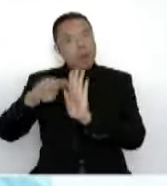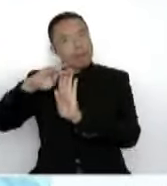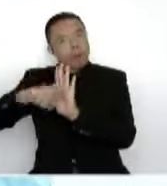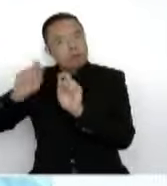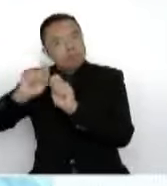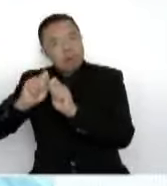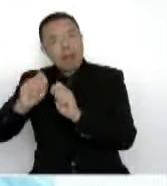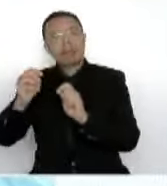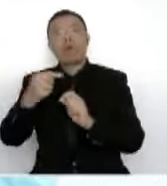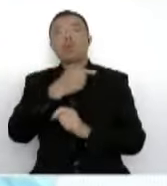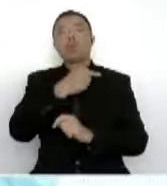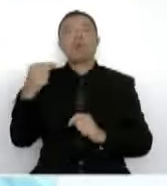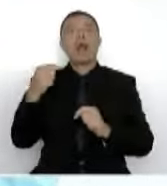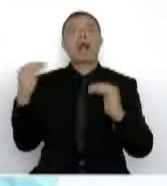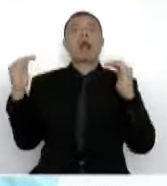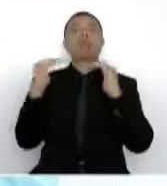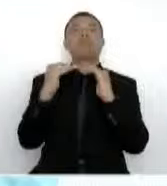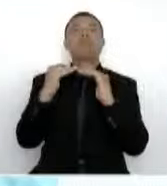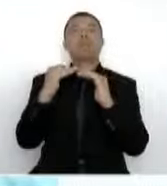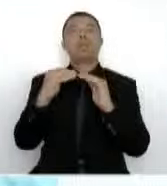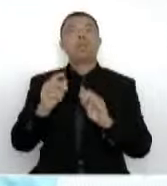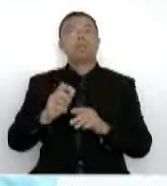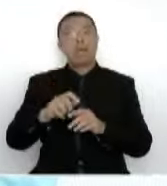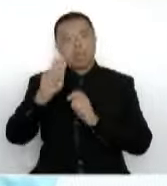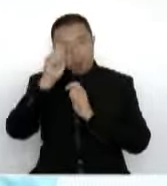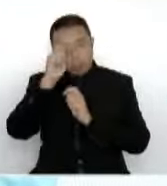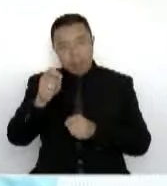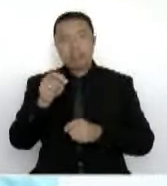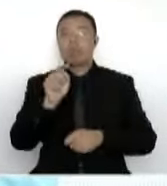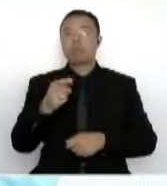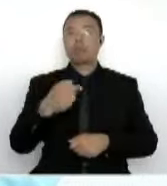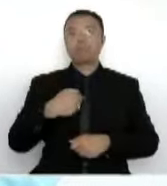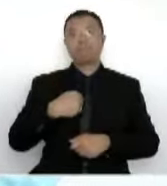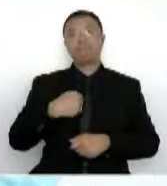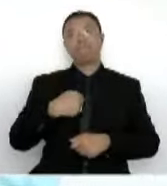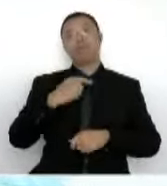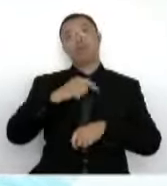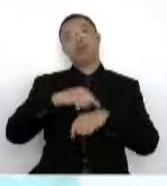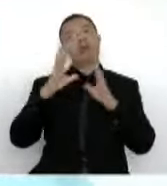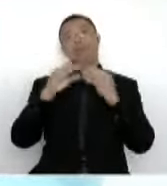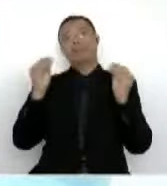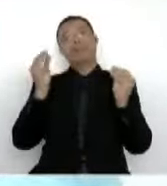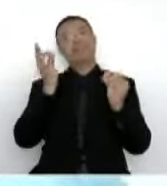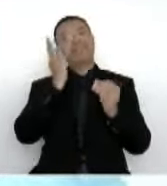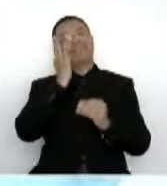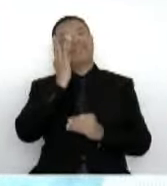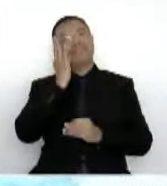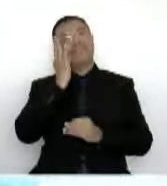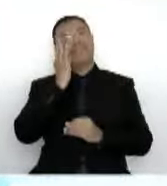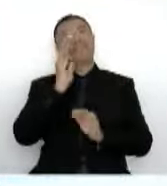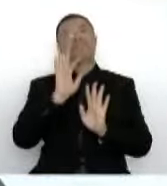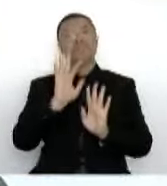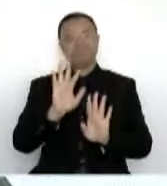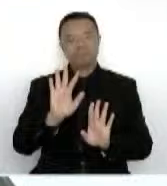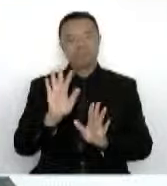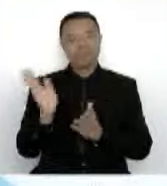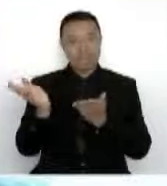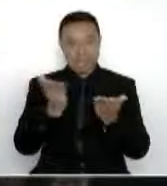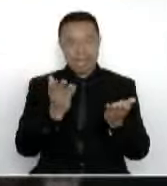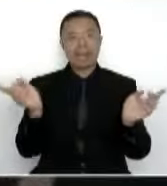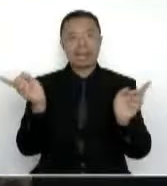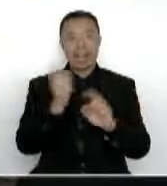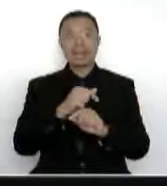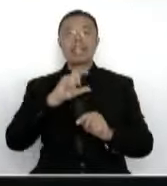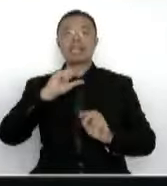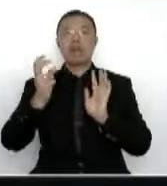yang kurang adab sehingga Menurut kami waktu habis terima kas Pak Dara pongrekun Terima kasih kami persilakan Pasangan